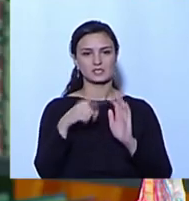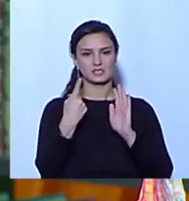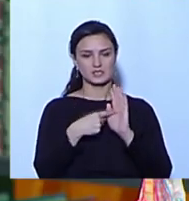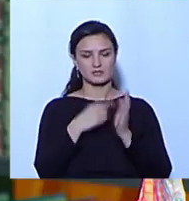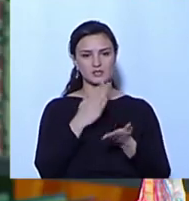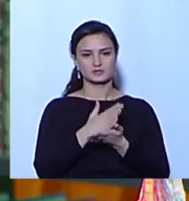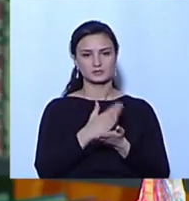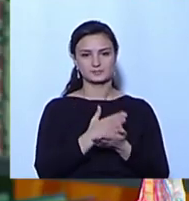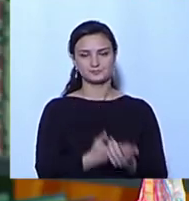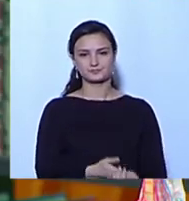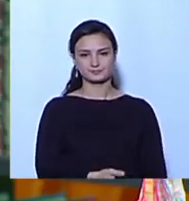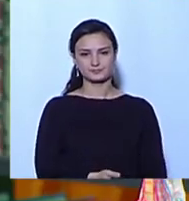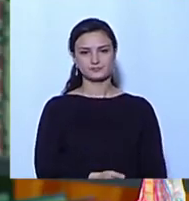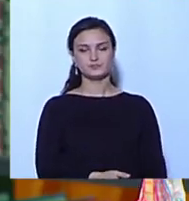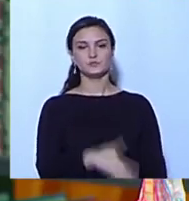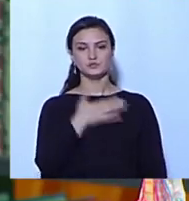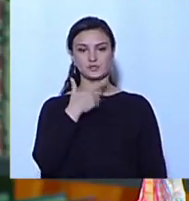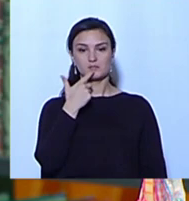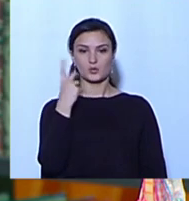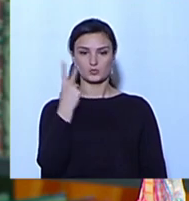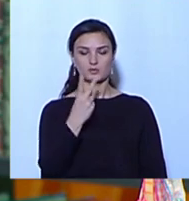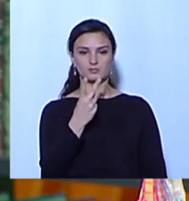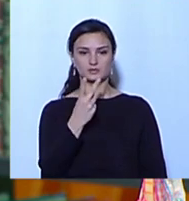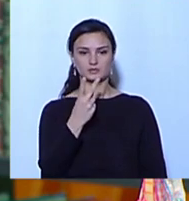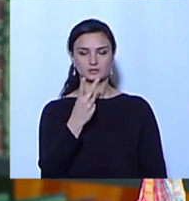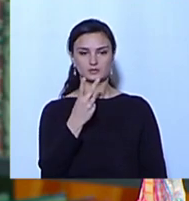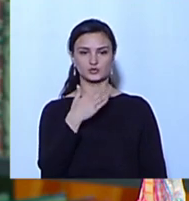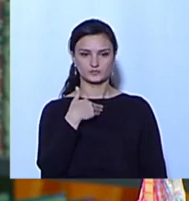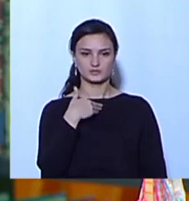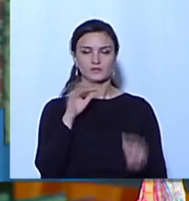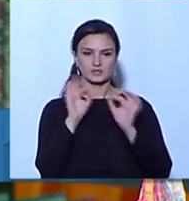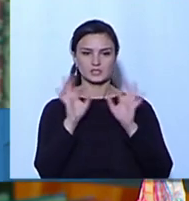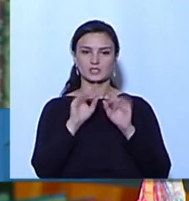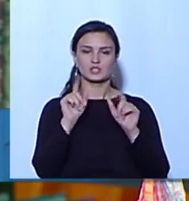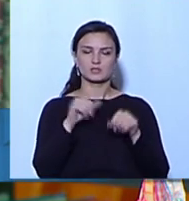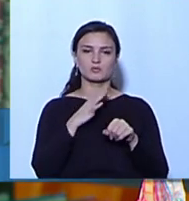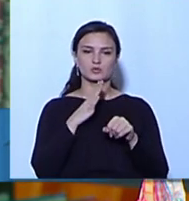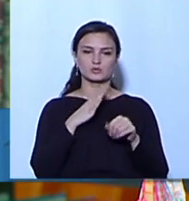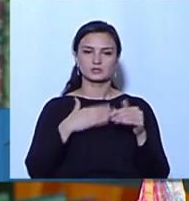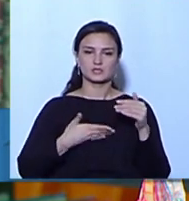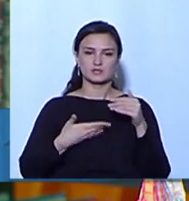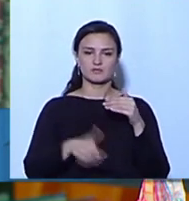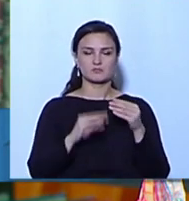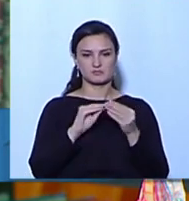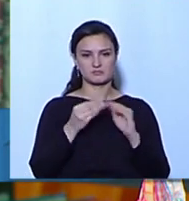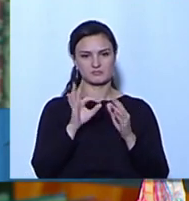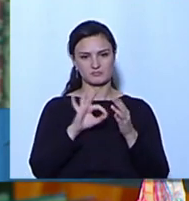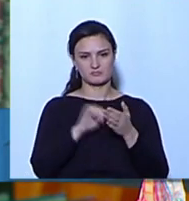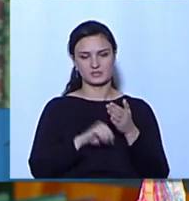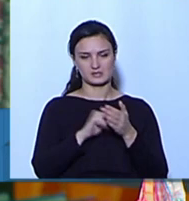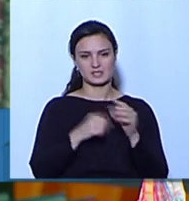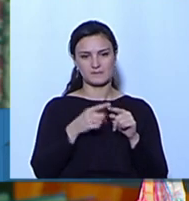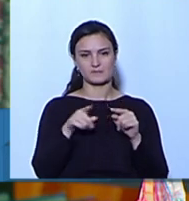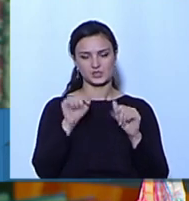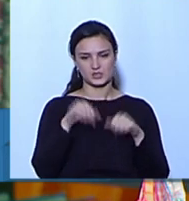რომელიც აქვს ჩვენს მაყურებელს, ჩვენ ახსენით რა შეიძლება იყოს წელს ქვემოთ დამბლის მიზეზი. თქვით რომ